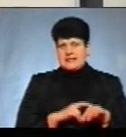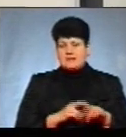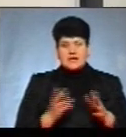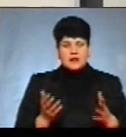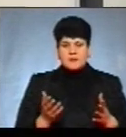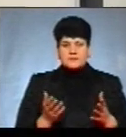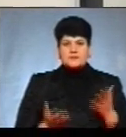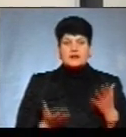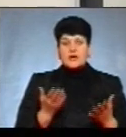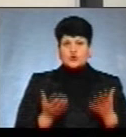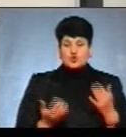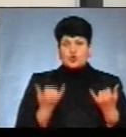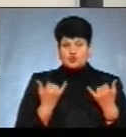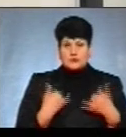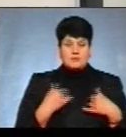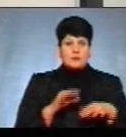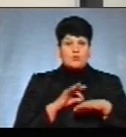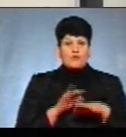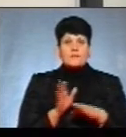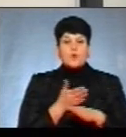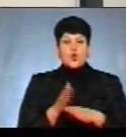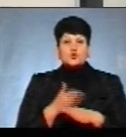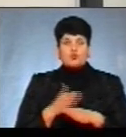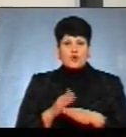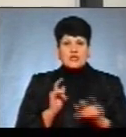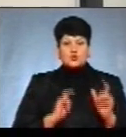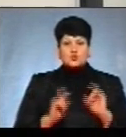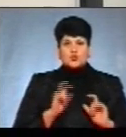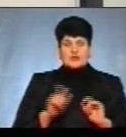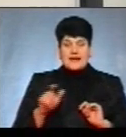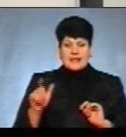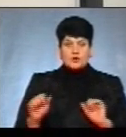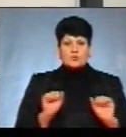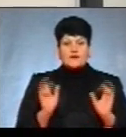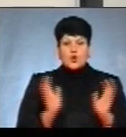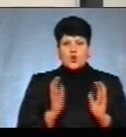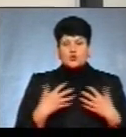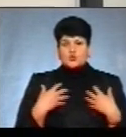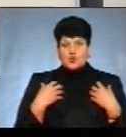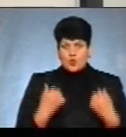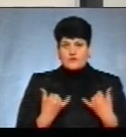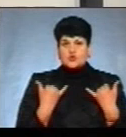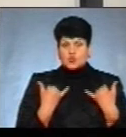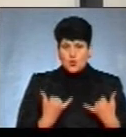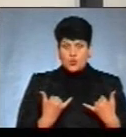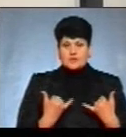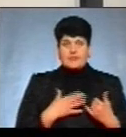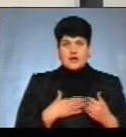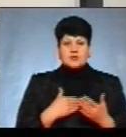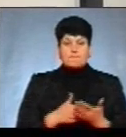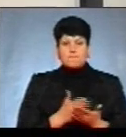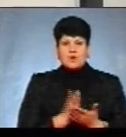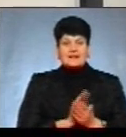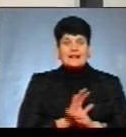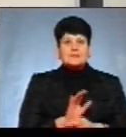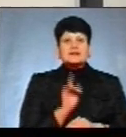лікарями. Якщо сьогодні ми проводимо розподіл студентів і управління охорони здоров'я, сьогодні